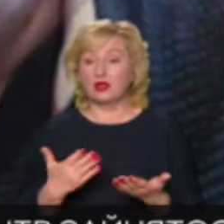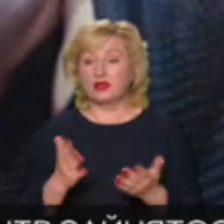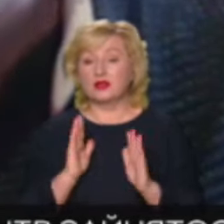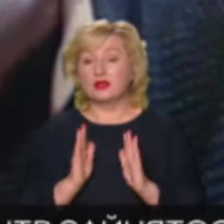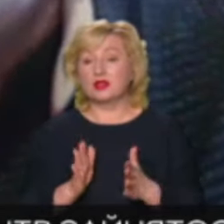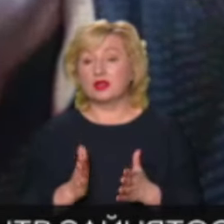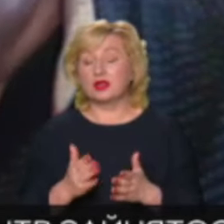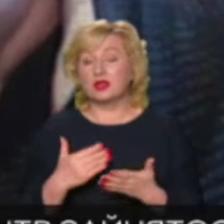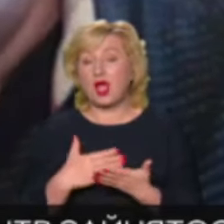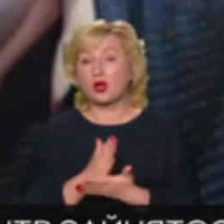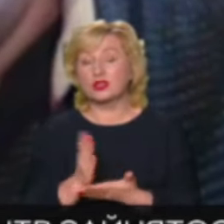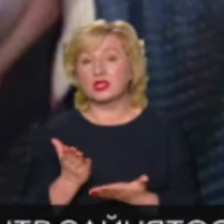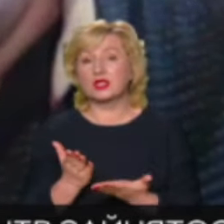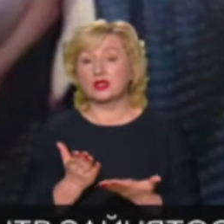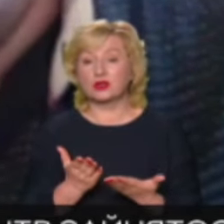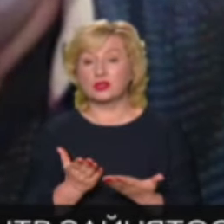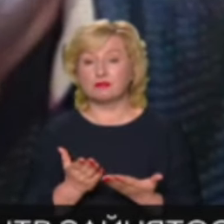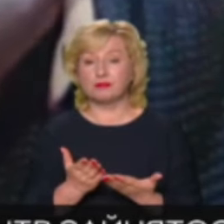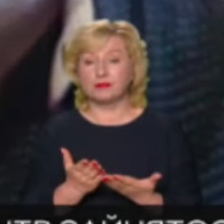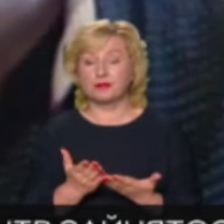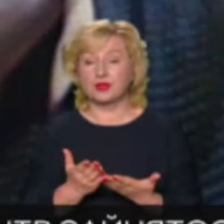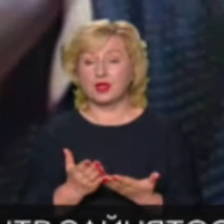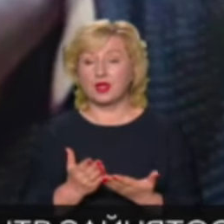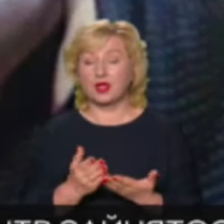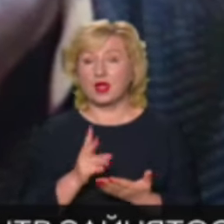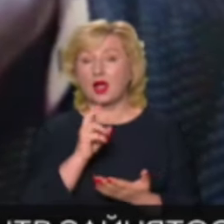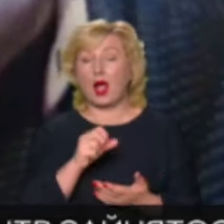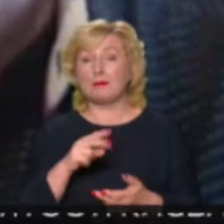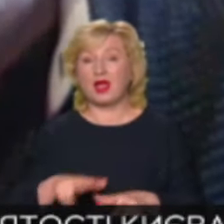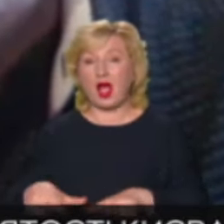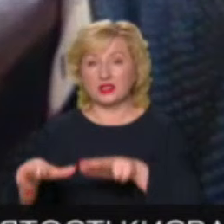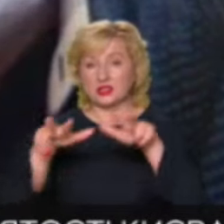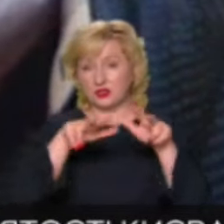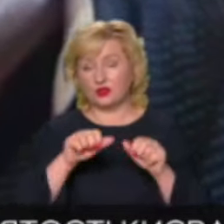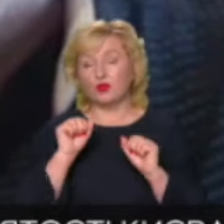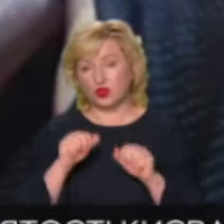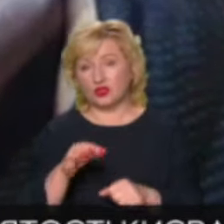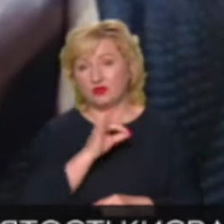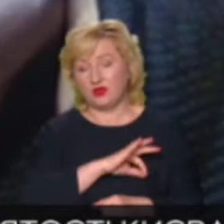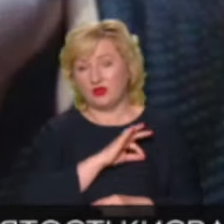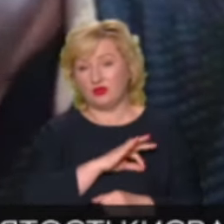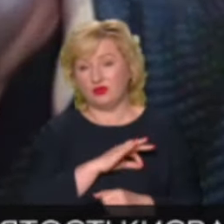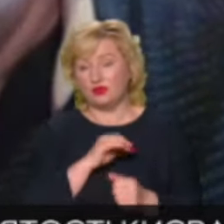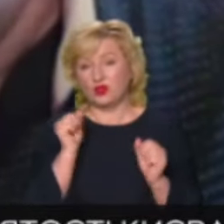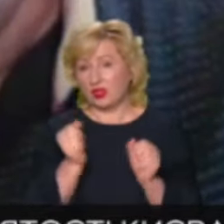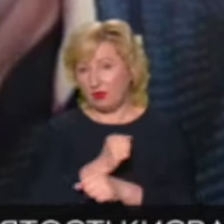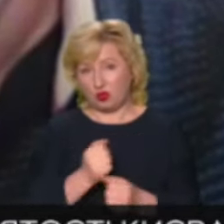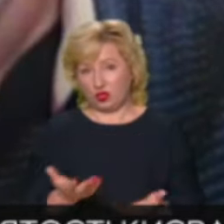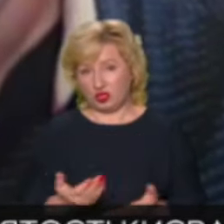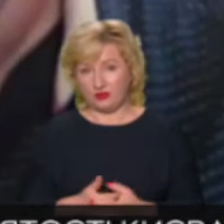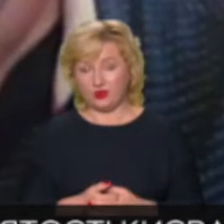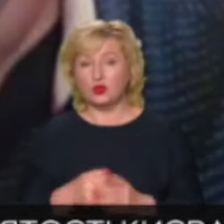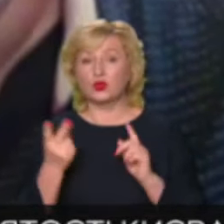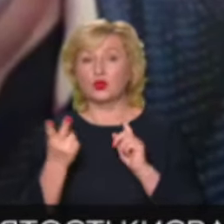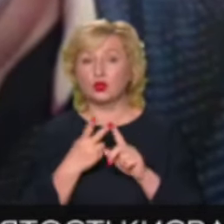в якості якихось там камікадзе дронів їх може використати вже і неможливо. Друге,